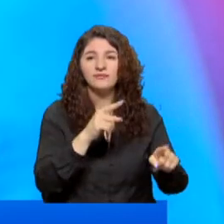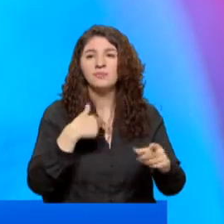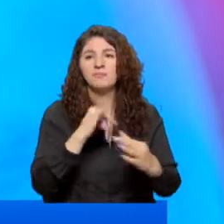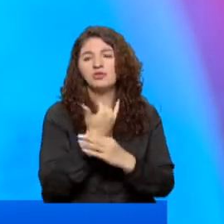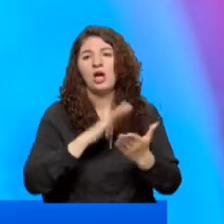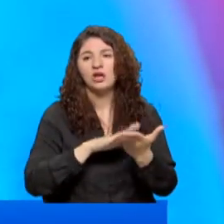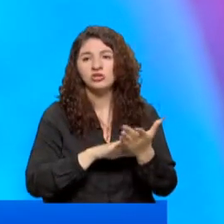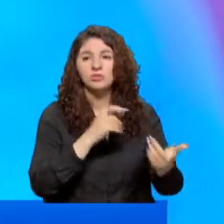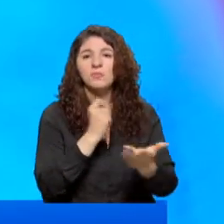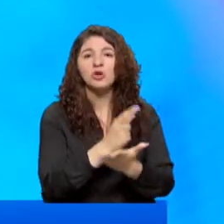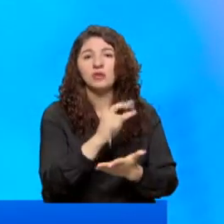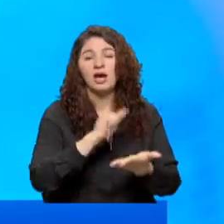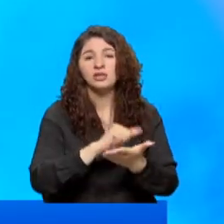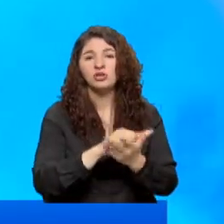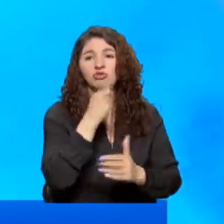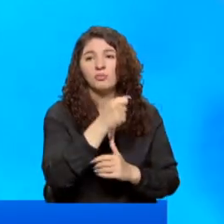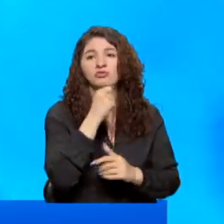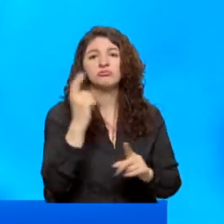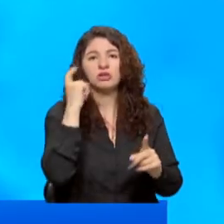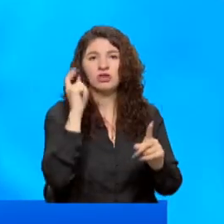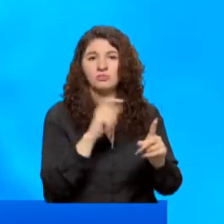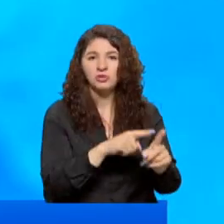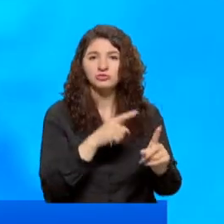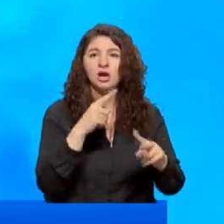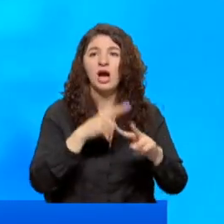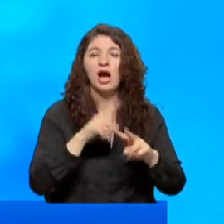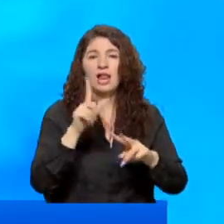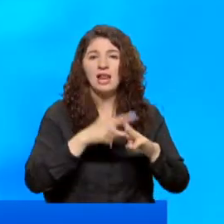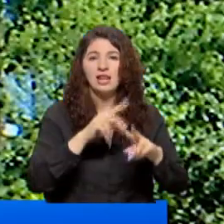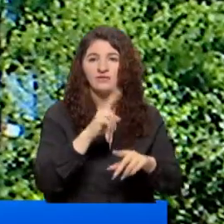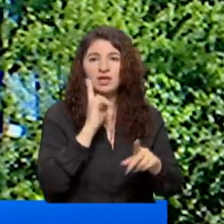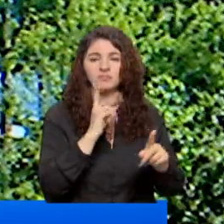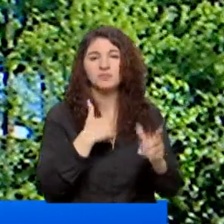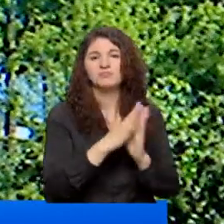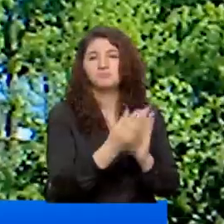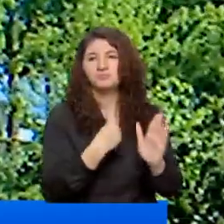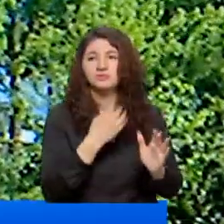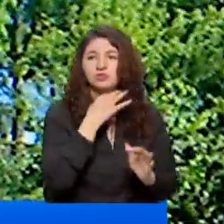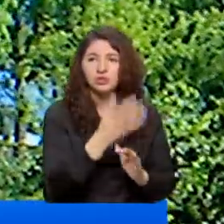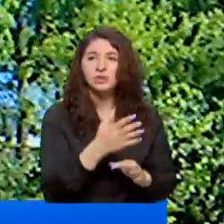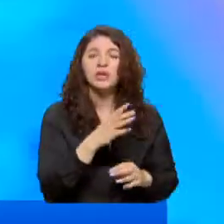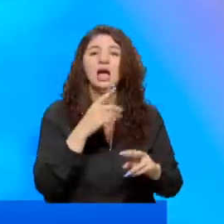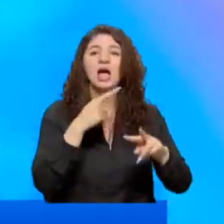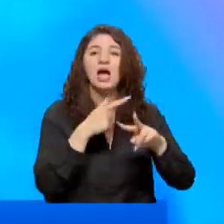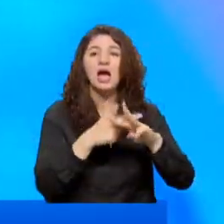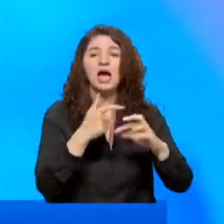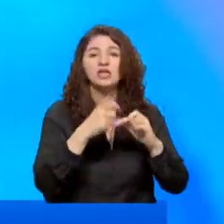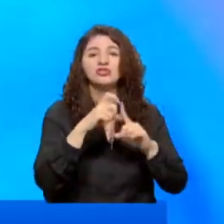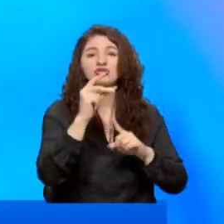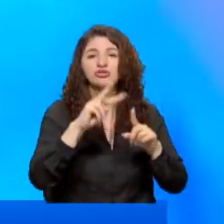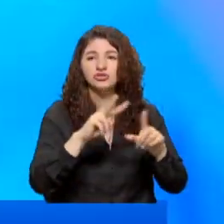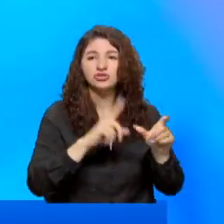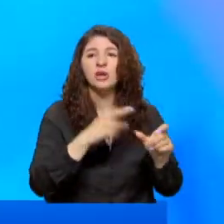meslektaşım Posta gazetesindeki röportajlarıyla tanıyoruz Alev Gürsoy Cimin kitabını göndermiş sağolsun Erdinç Üstündağ